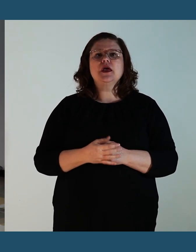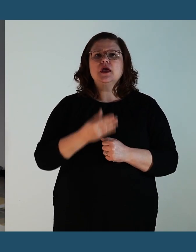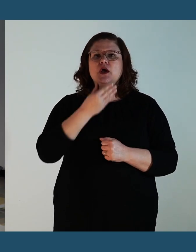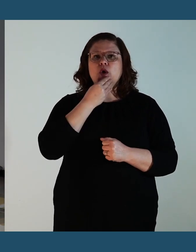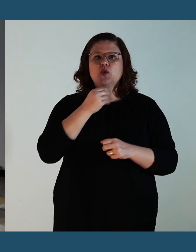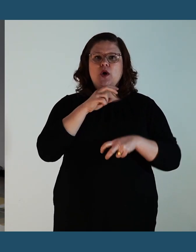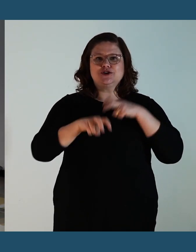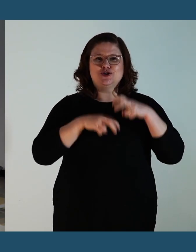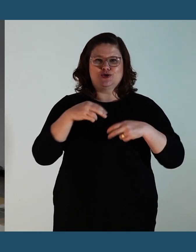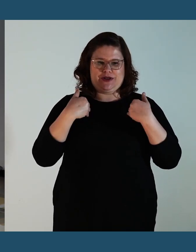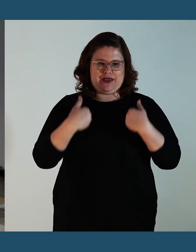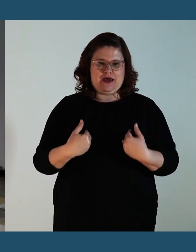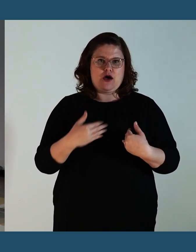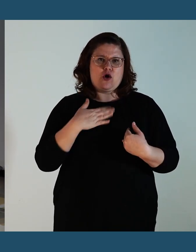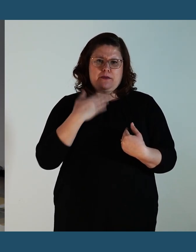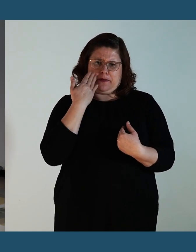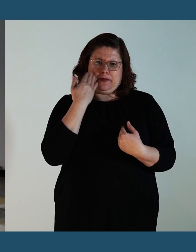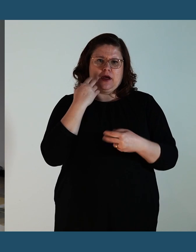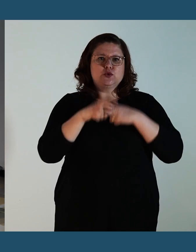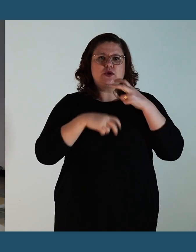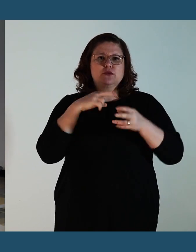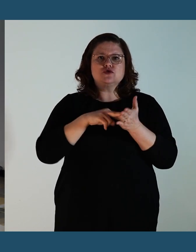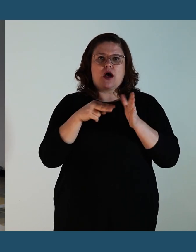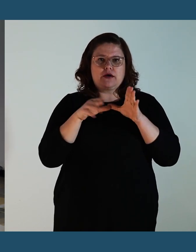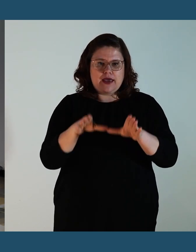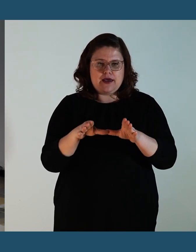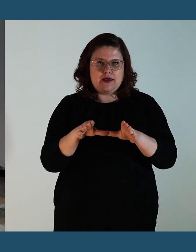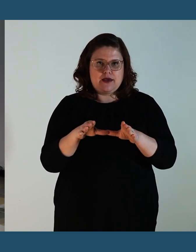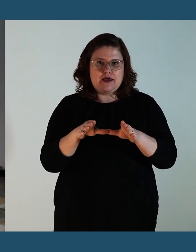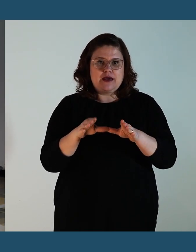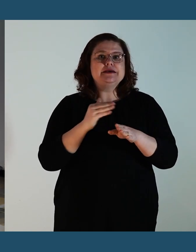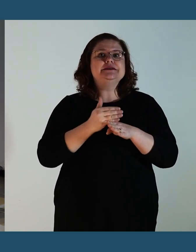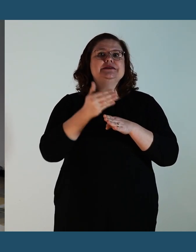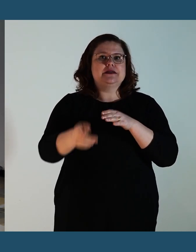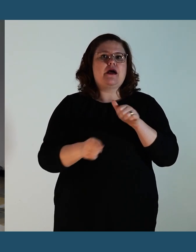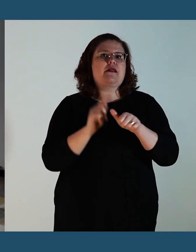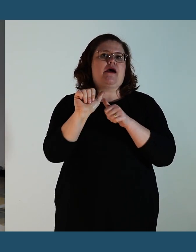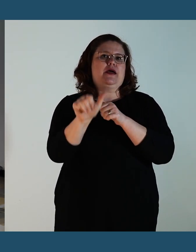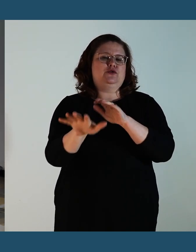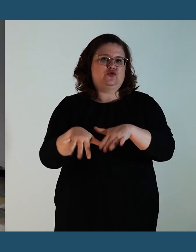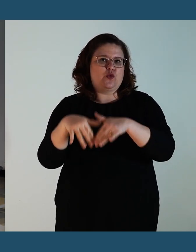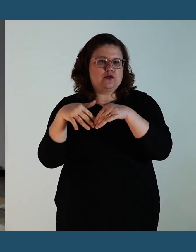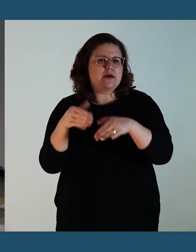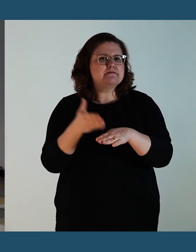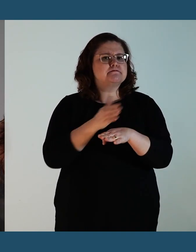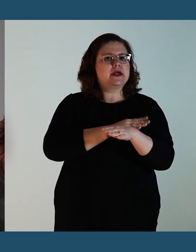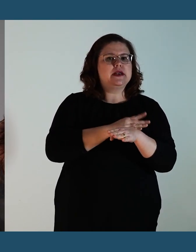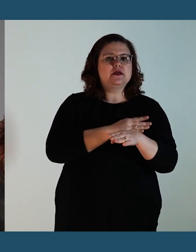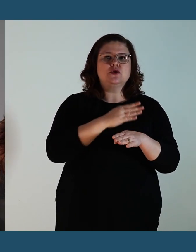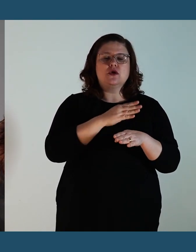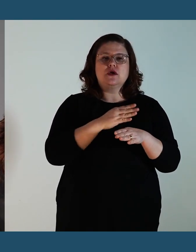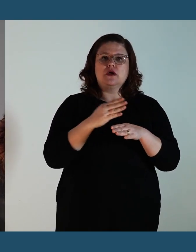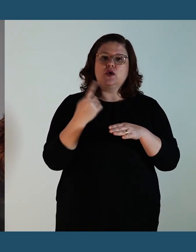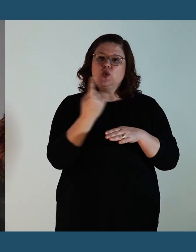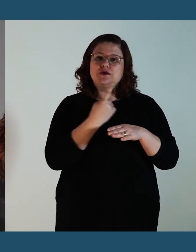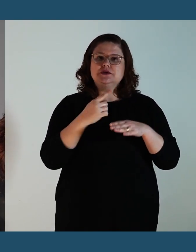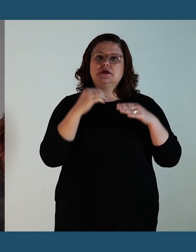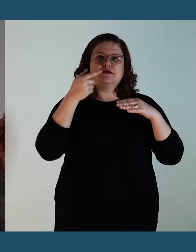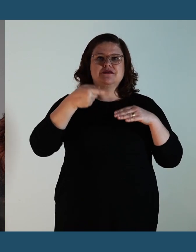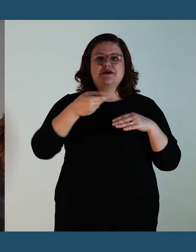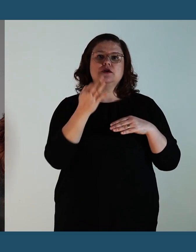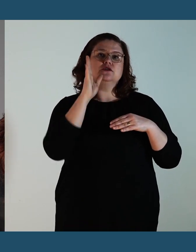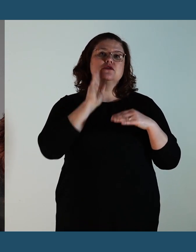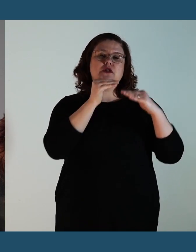Nuorisotutkijana mun viimeisin tutkimushanke ennen eduskuntatehtävää liittyy yksin alaikäisenä tulleiden